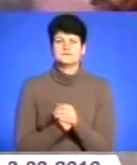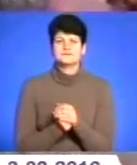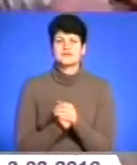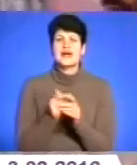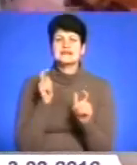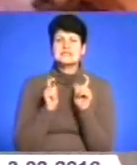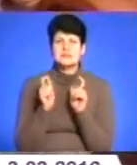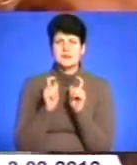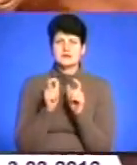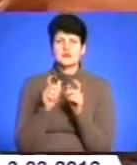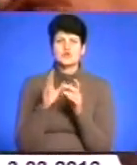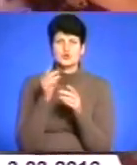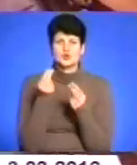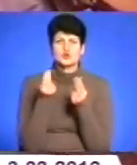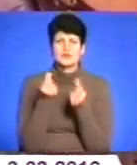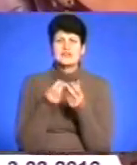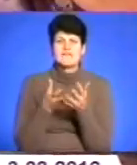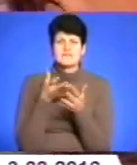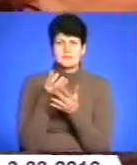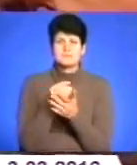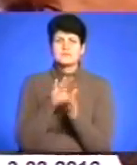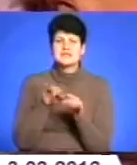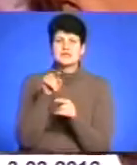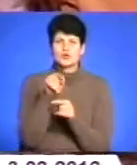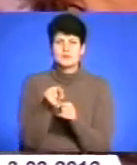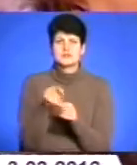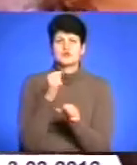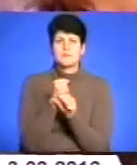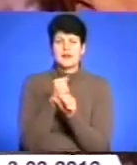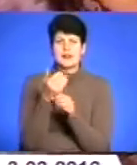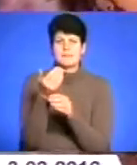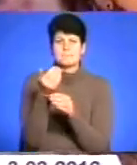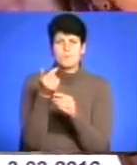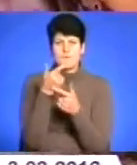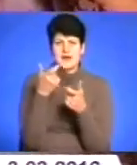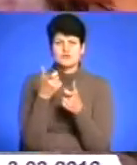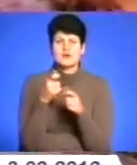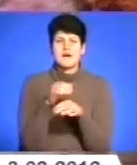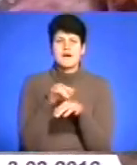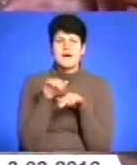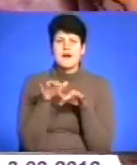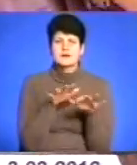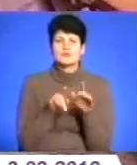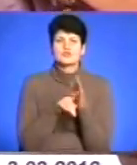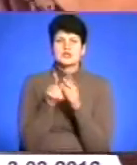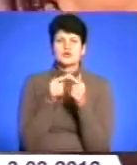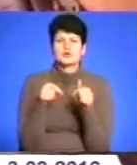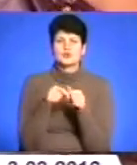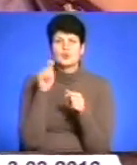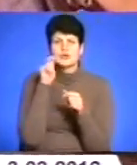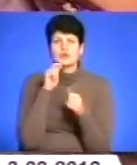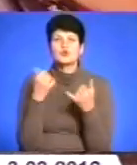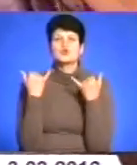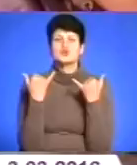Стипендії студентам виплатили? Ну, після того, як ми зробили попереджувальну акцію, почали організовувати всеукраїнську, то